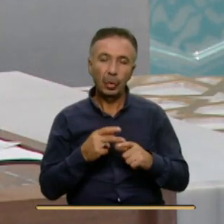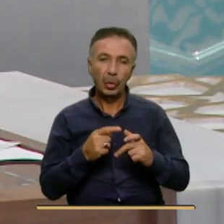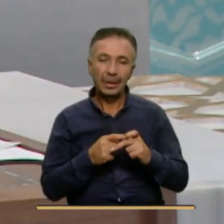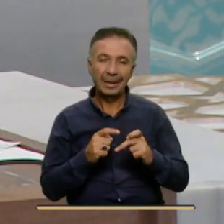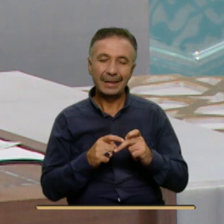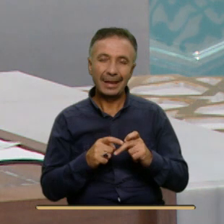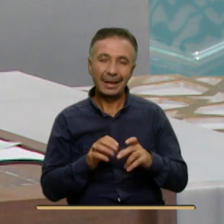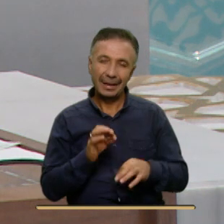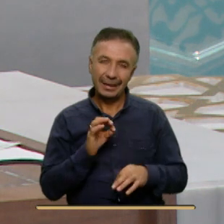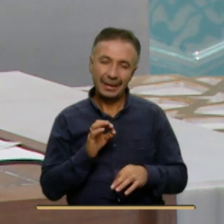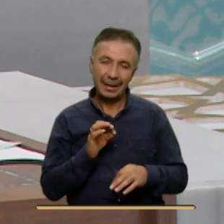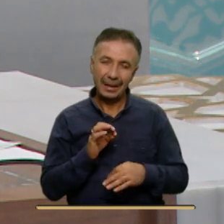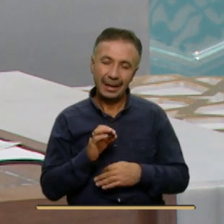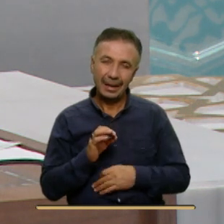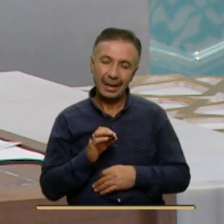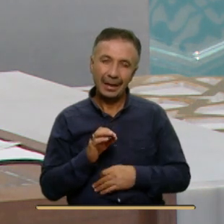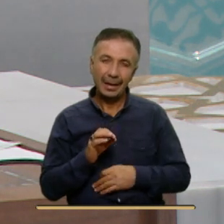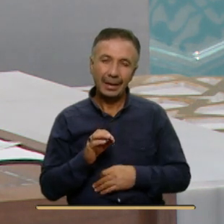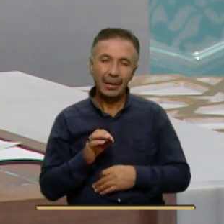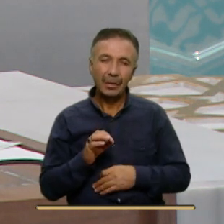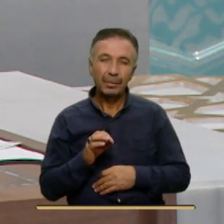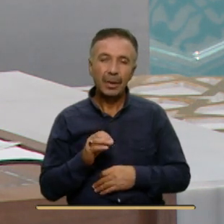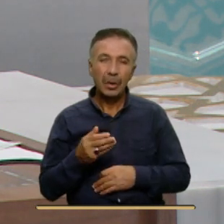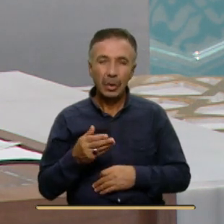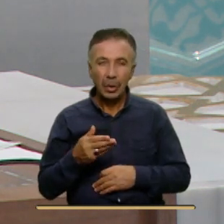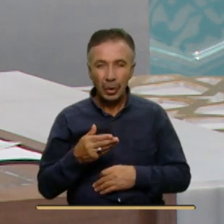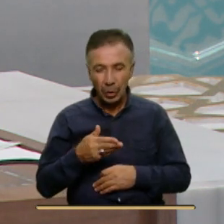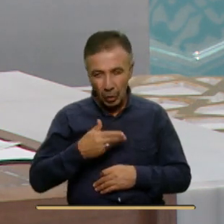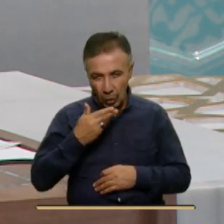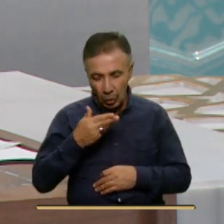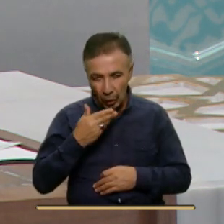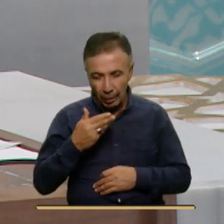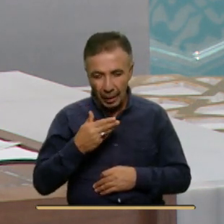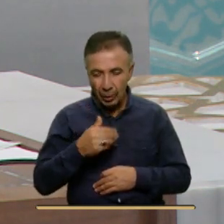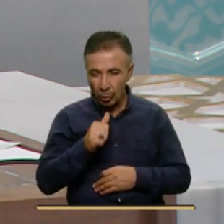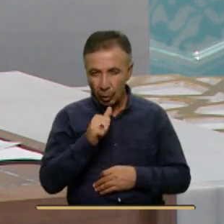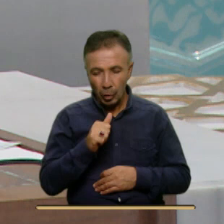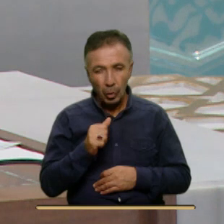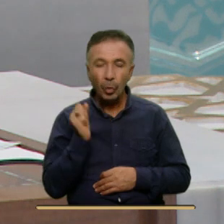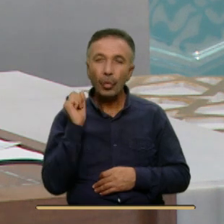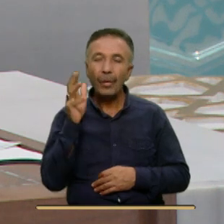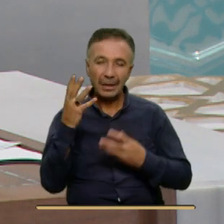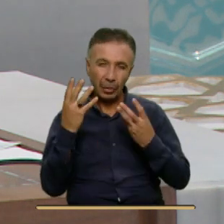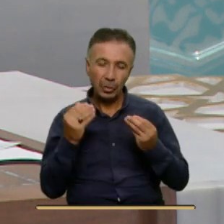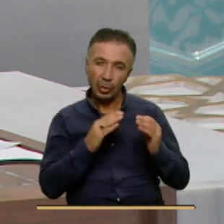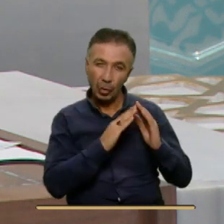Ebu Zer, çorbanın suyunu biraz daha fazlalaştır da komşunu gözet